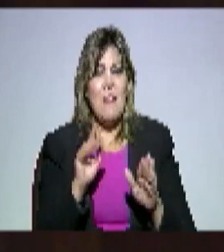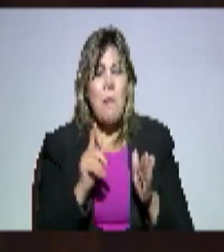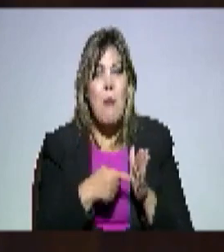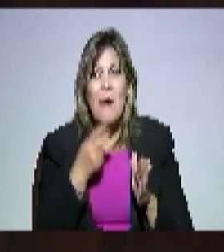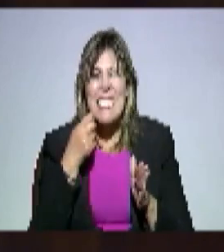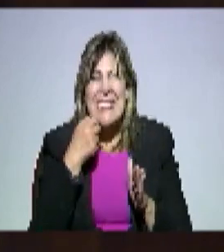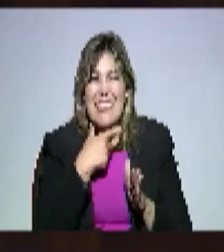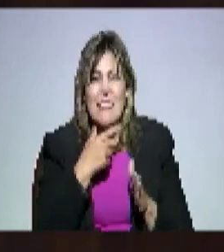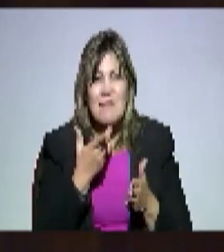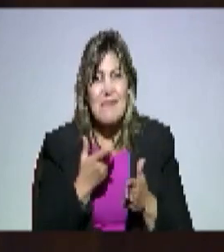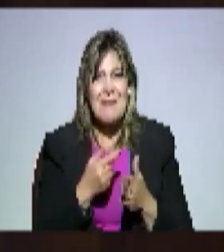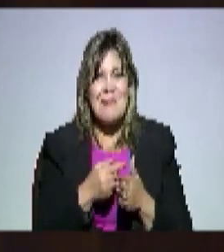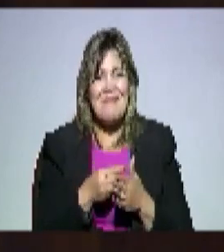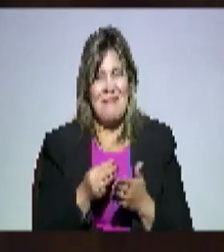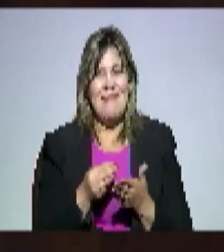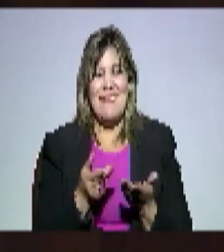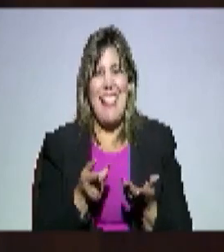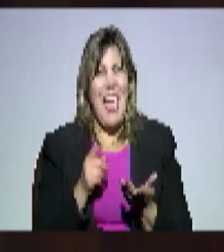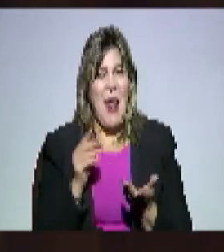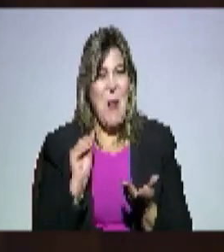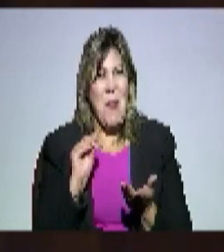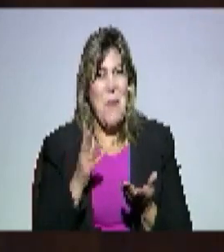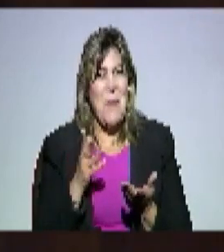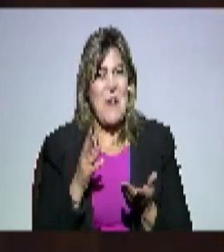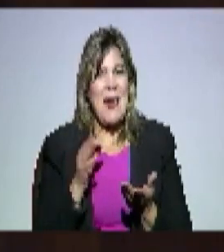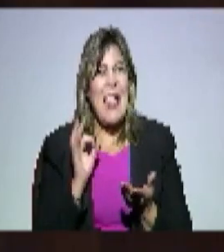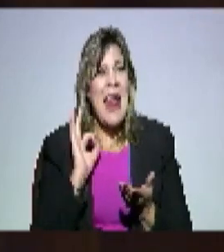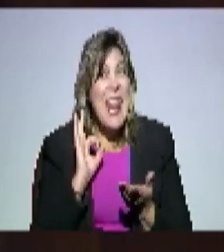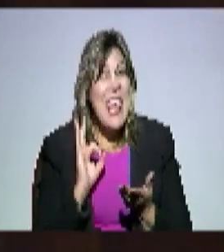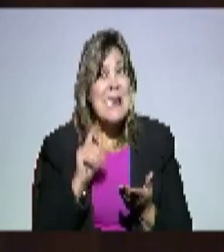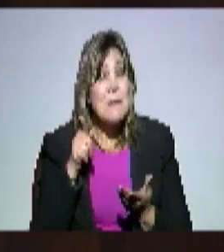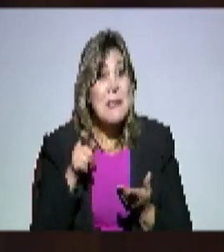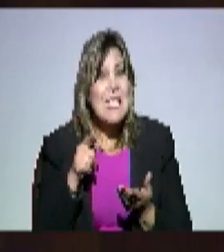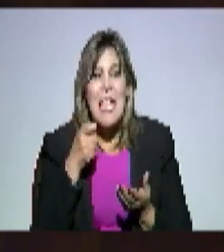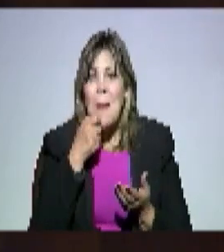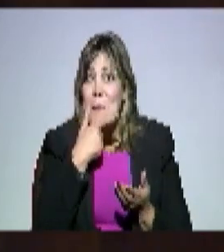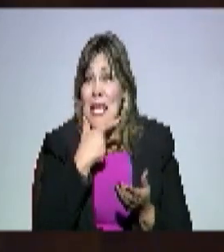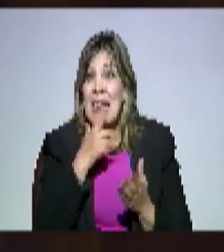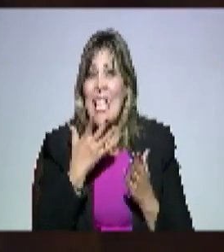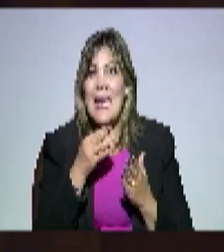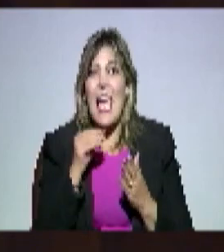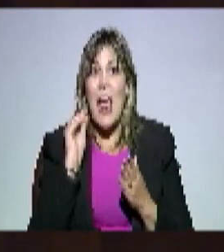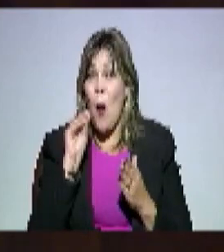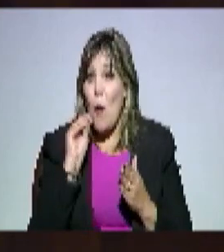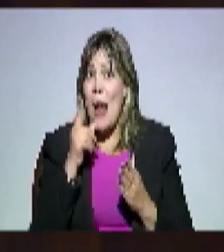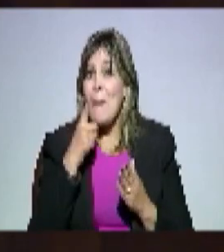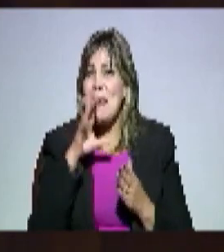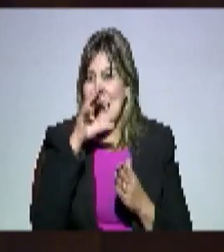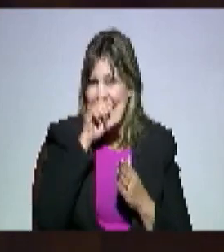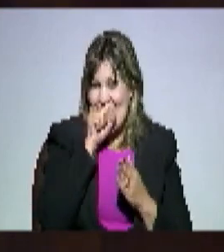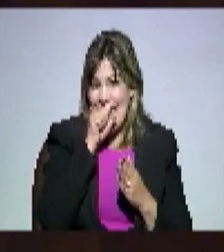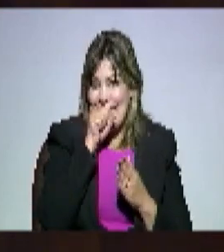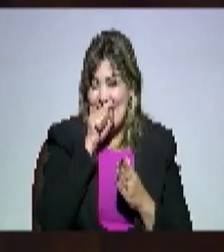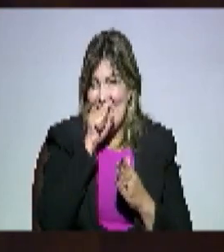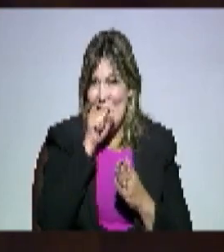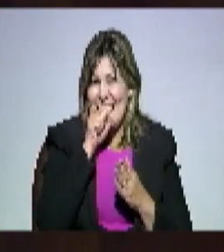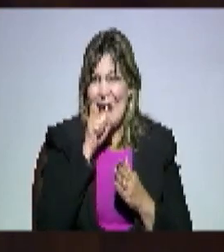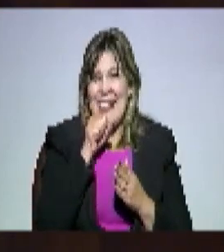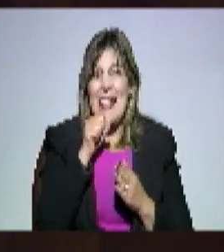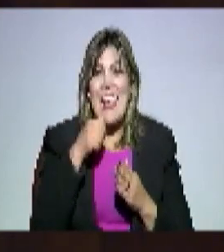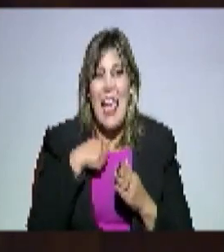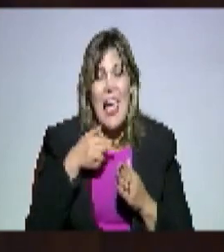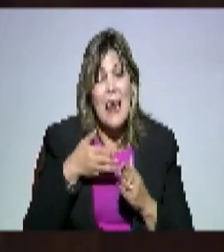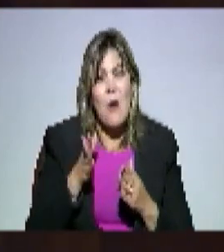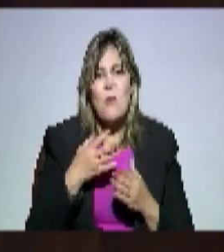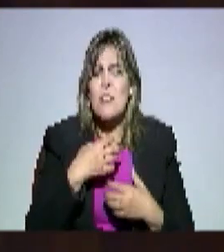حاول يغلوش عليه كده ويتوه لكن كان مصر الشماس ده فقال له احكي لك بس ما تحكيش غير لما روح السما انا كنت